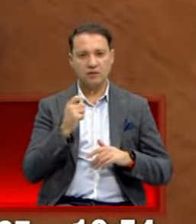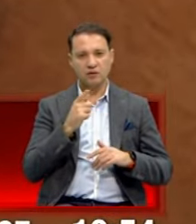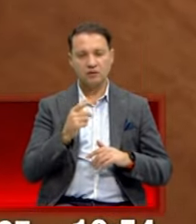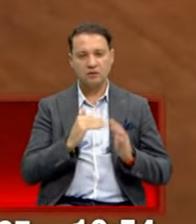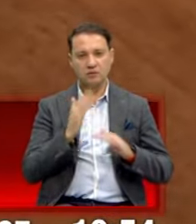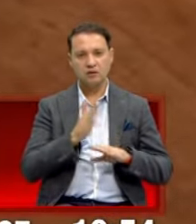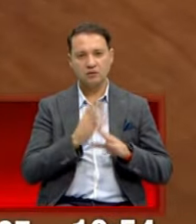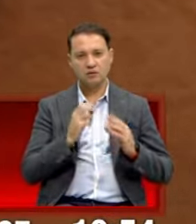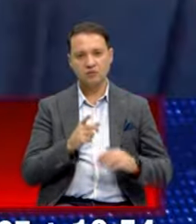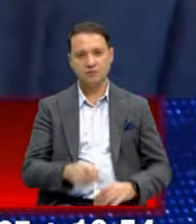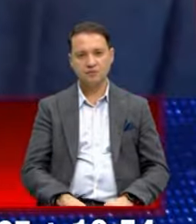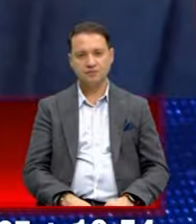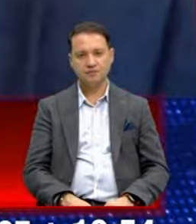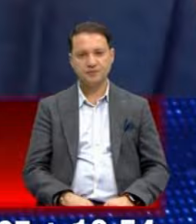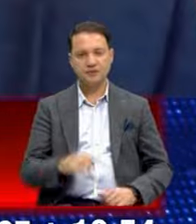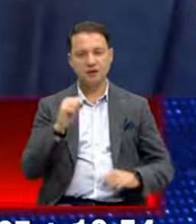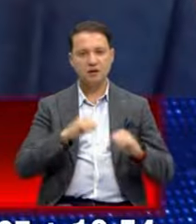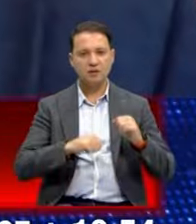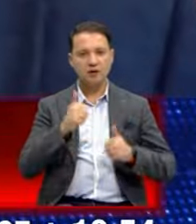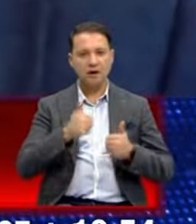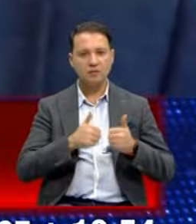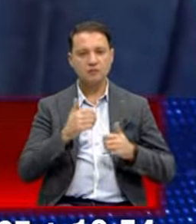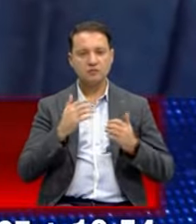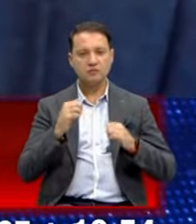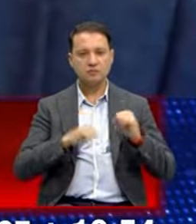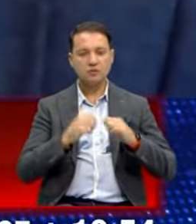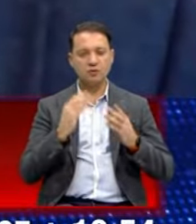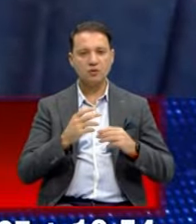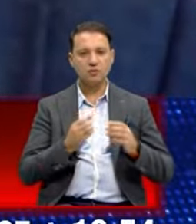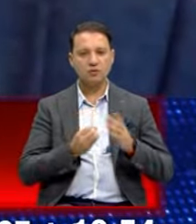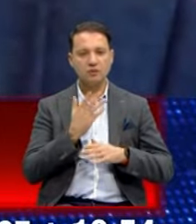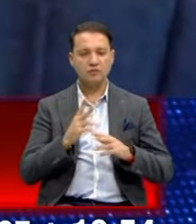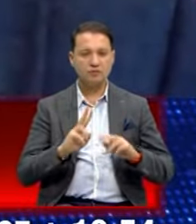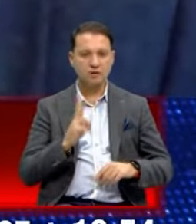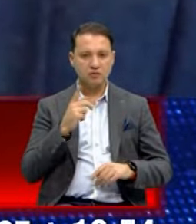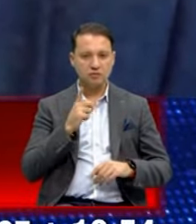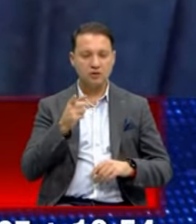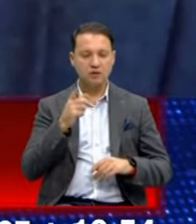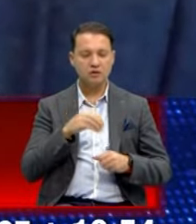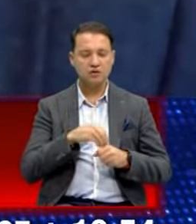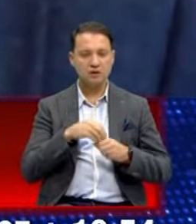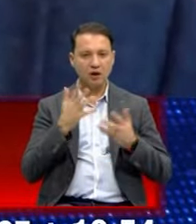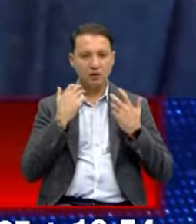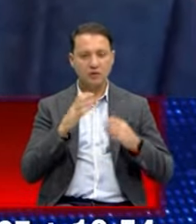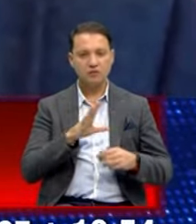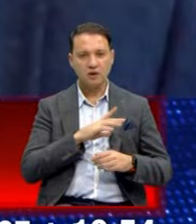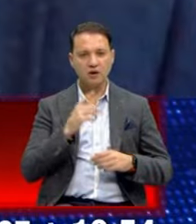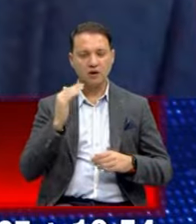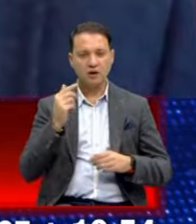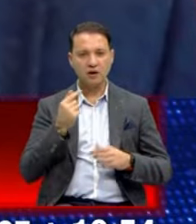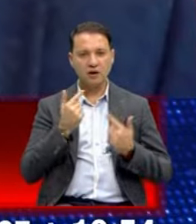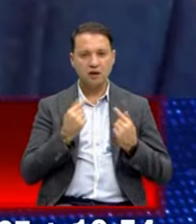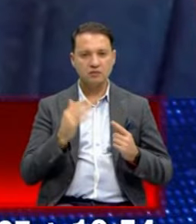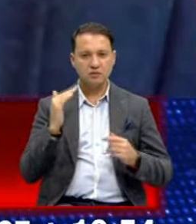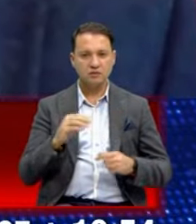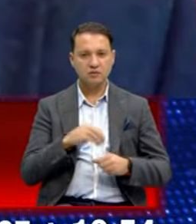fiyatların artmasına neden oluyor. Ben rekabet edemem deyip üretimden vazgeçiyor. Bu da İçeride hayvan varlığı azaldığı için